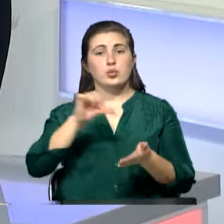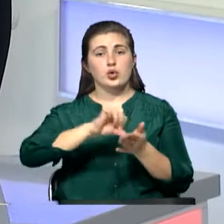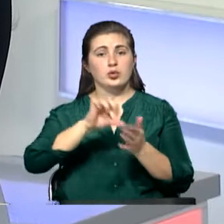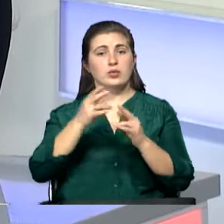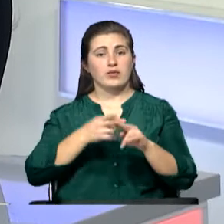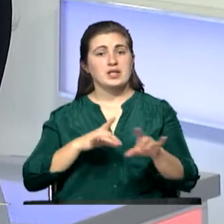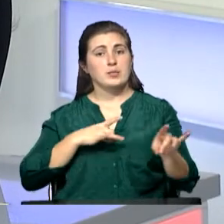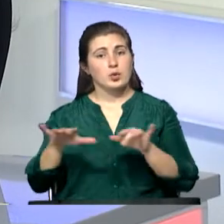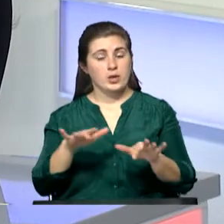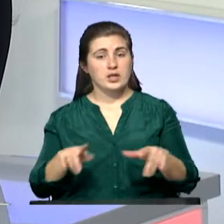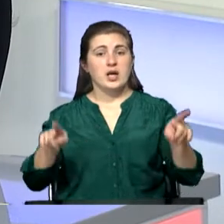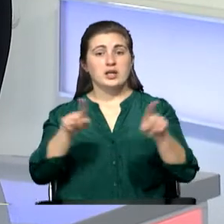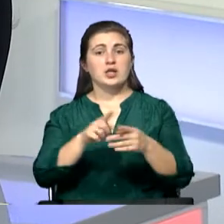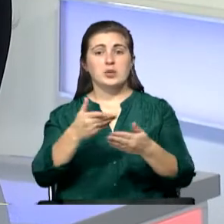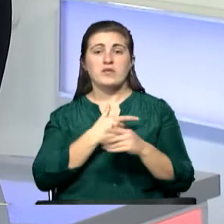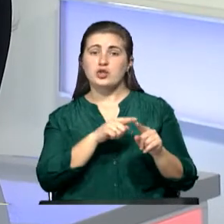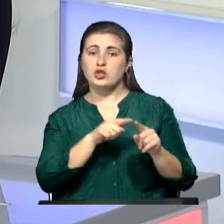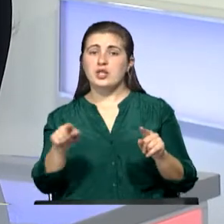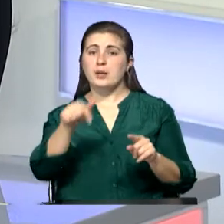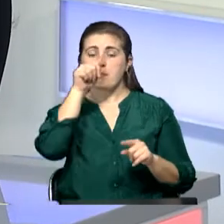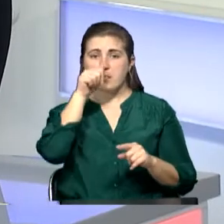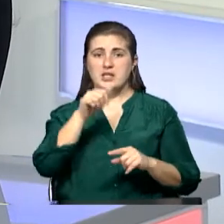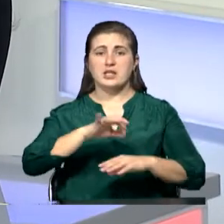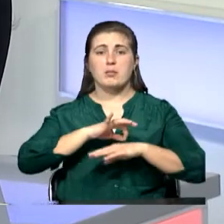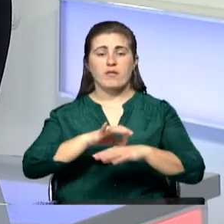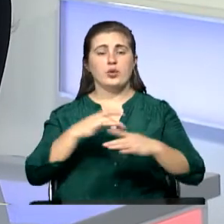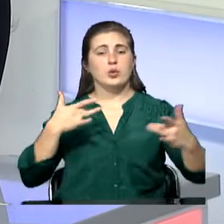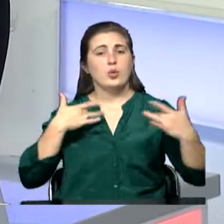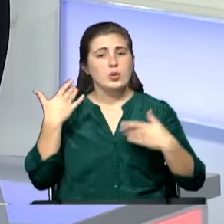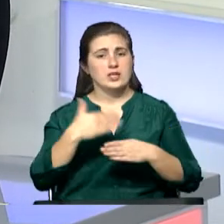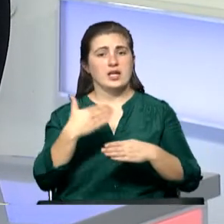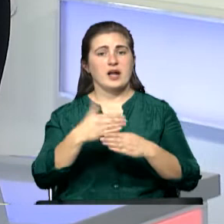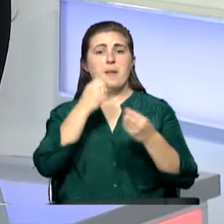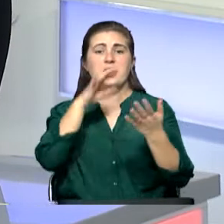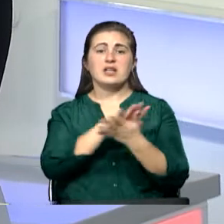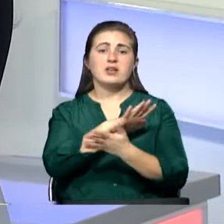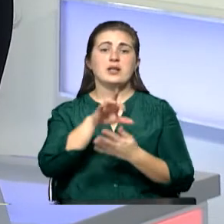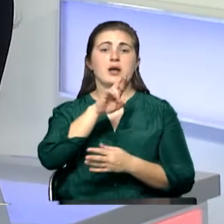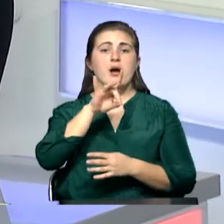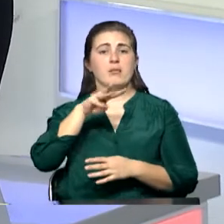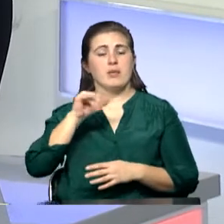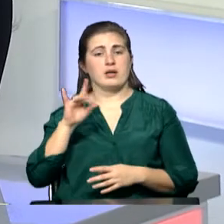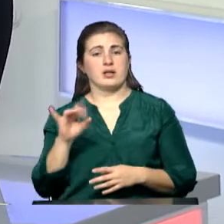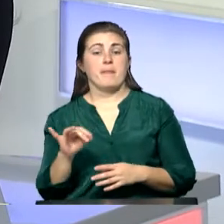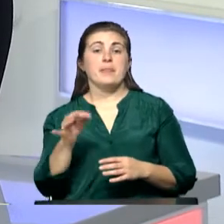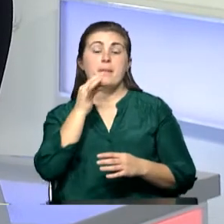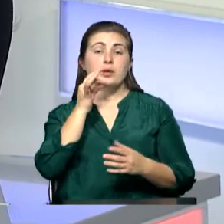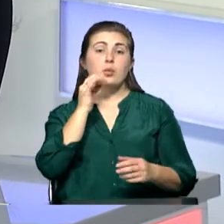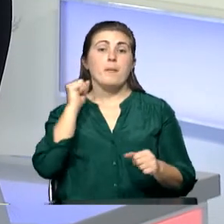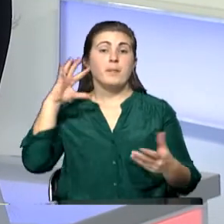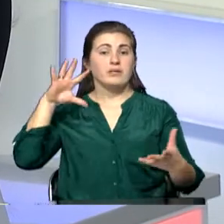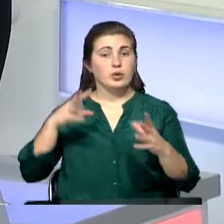этих мероприятиях. Также мы в течение месяца проводим концерты, благотворительные ярмарки. Потом подводим